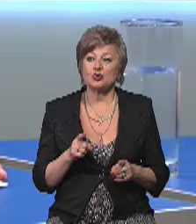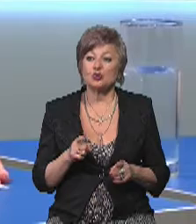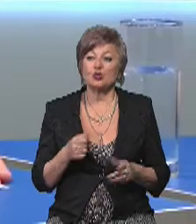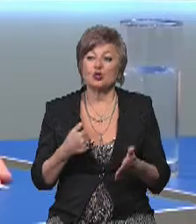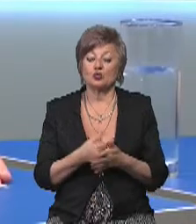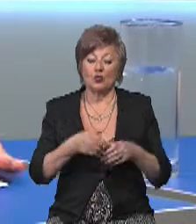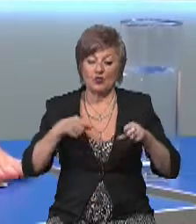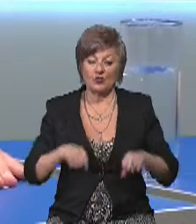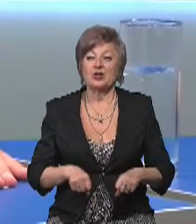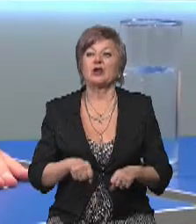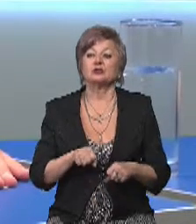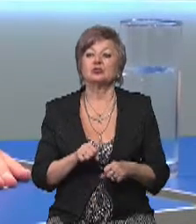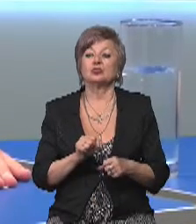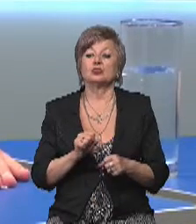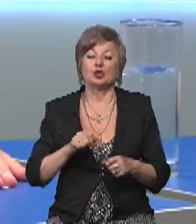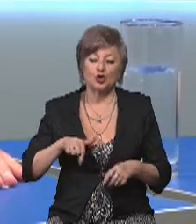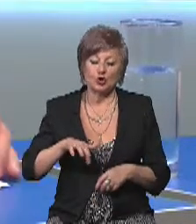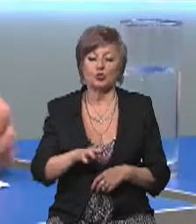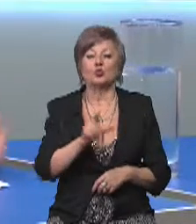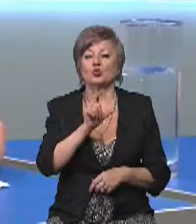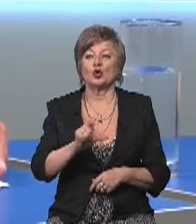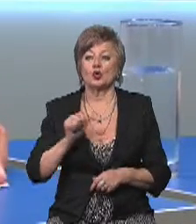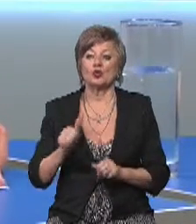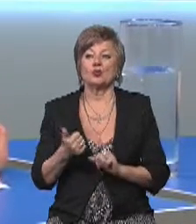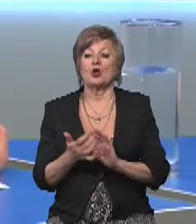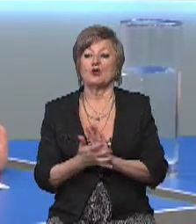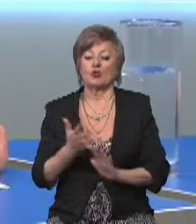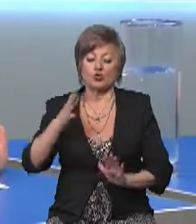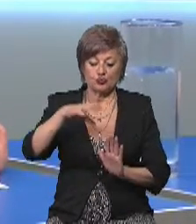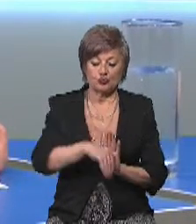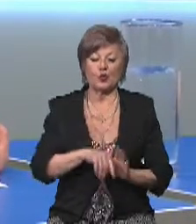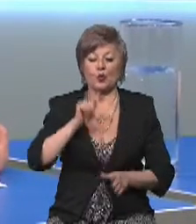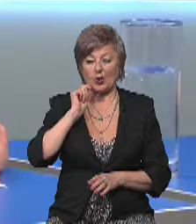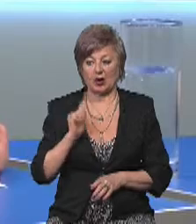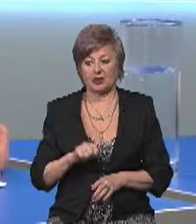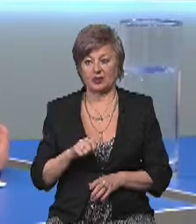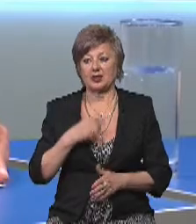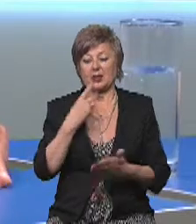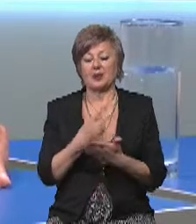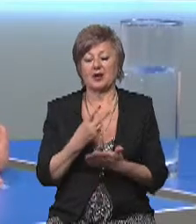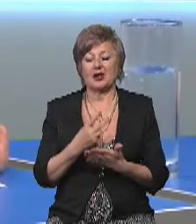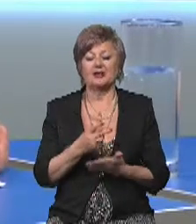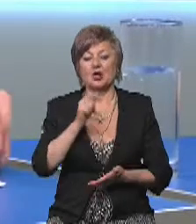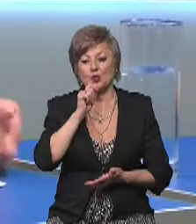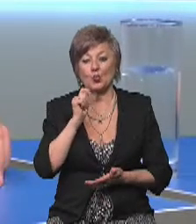владу борються в першу чергу люди, які знаходяться в Україні і представляють певні